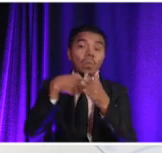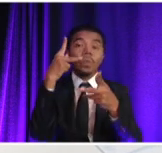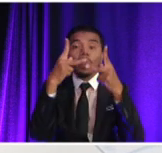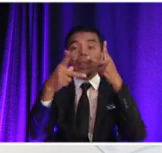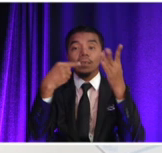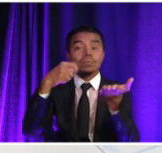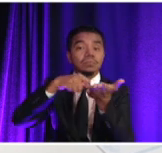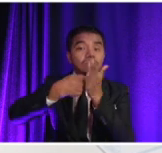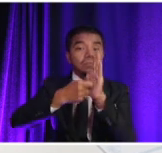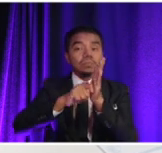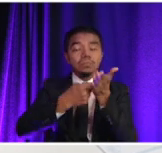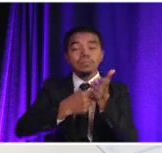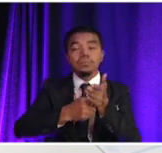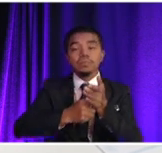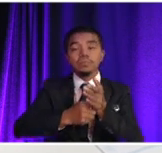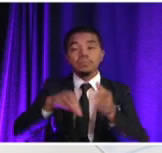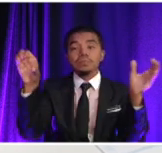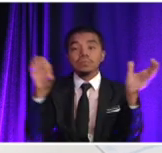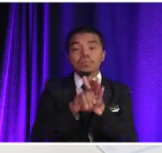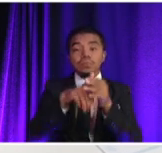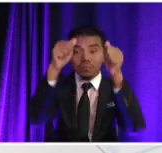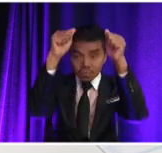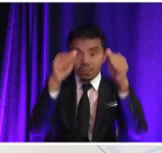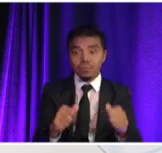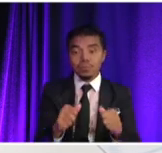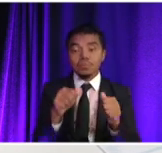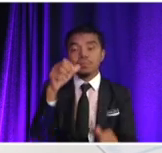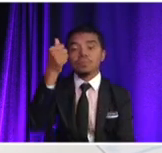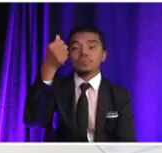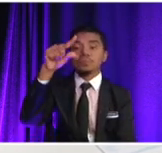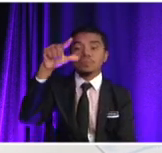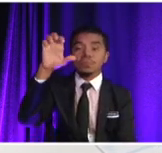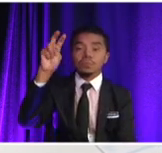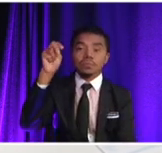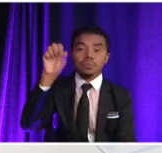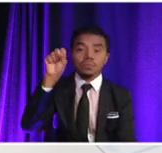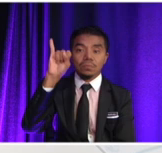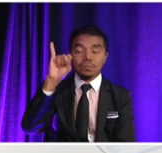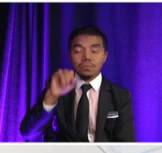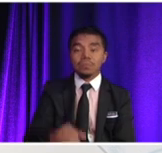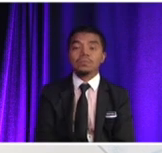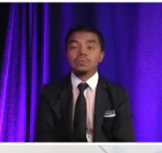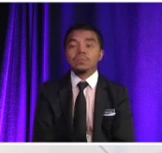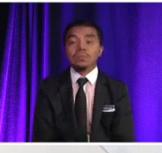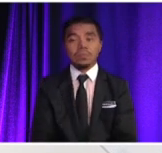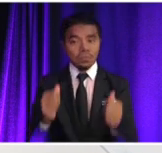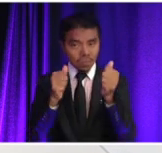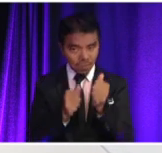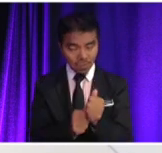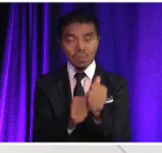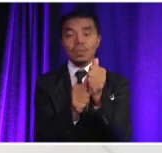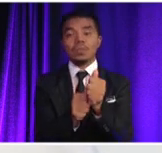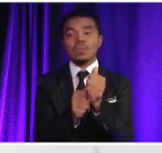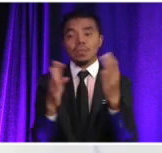agensi contoh agensi jadi kamu kena Tuliskan contoh agensi itu mengikut kategori